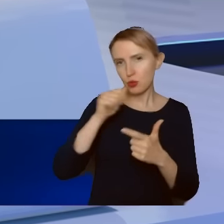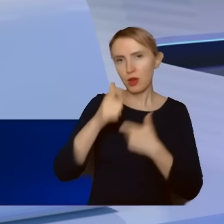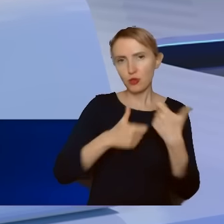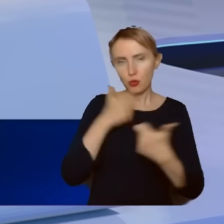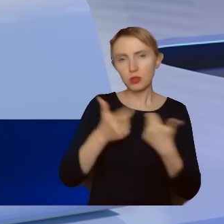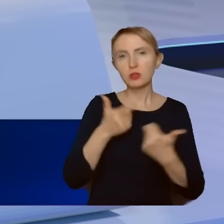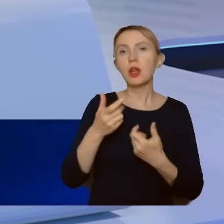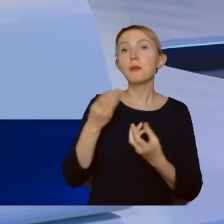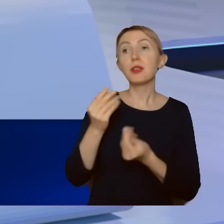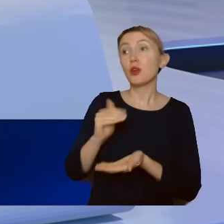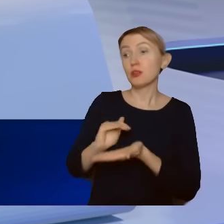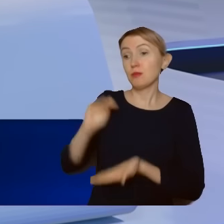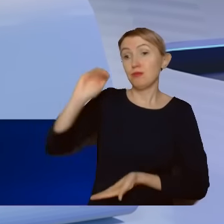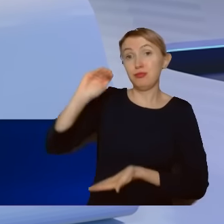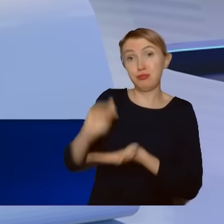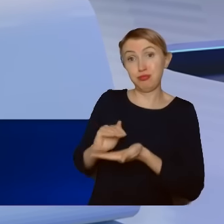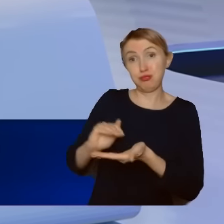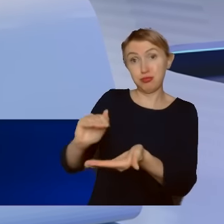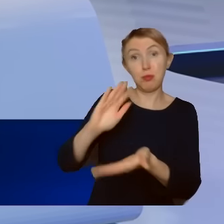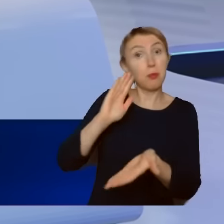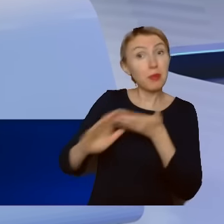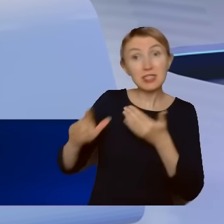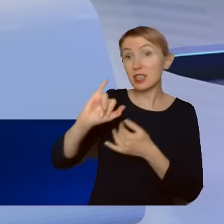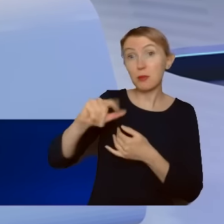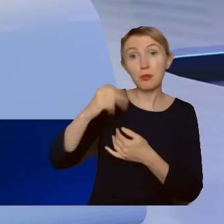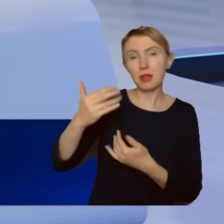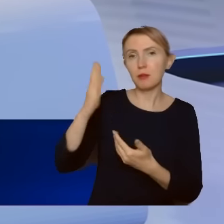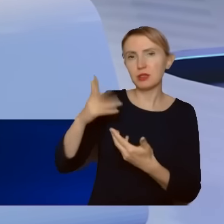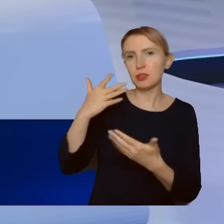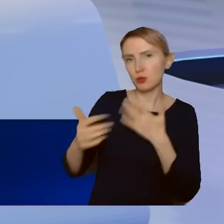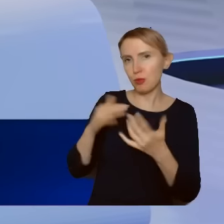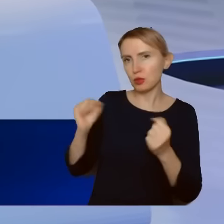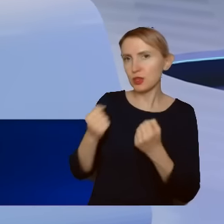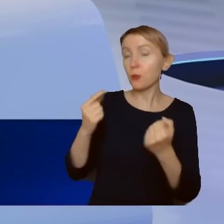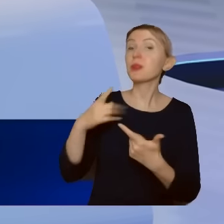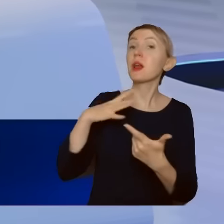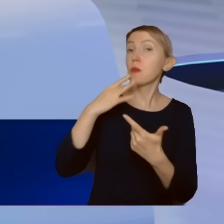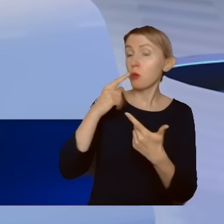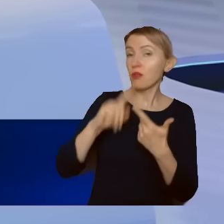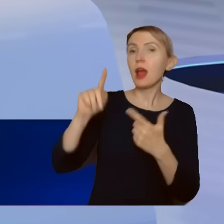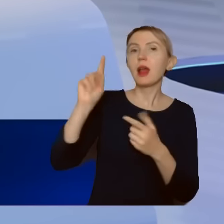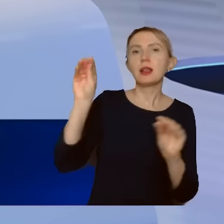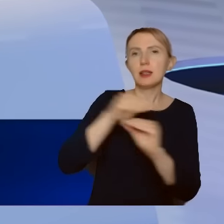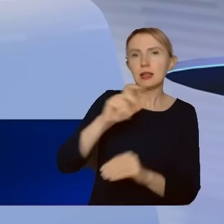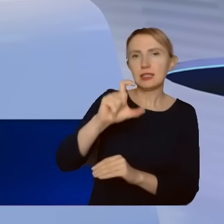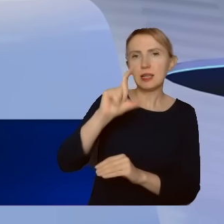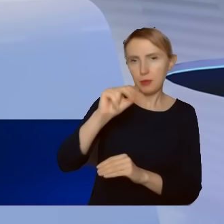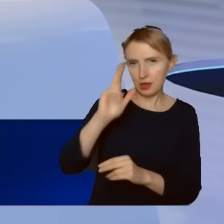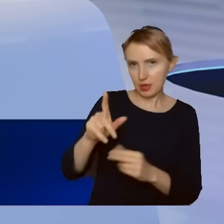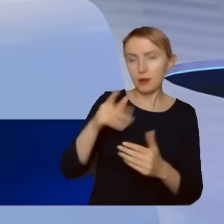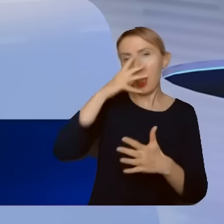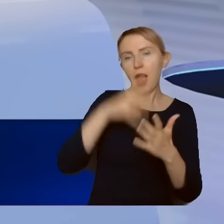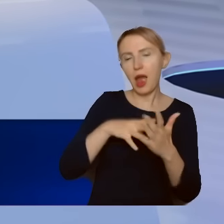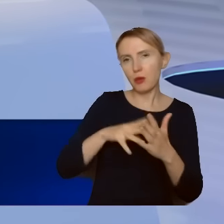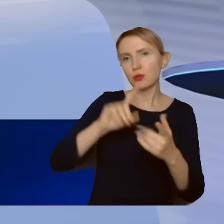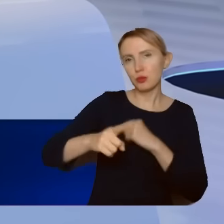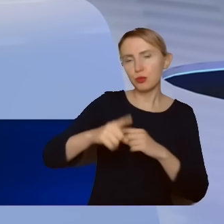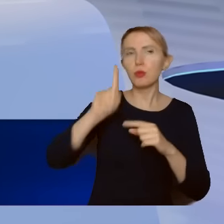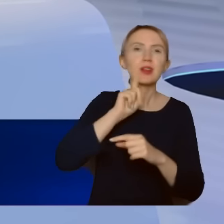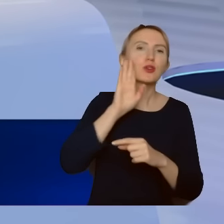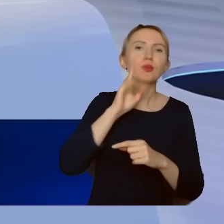środki, że w zasadzie bez tych pieniędzy IPN kiepsko będzie funkcjonował. Zapowiadali likwidację CPK. Po audycie najprawdopodobniej dowiemy się,